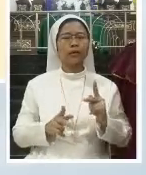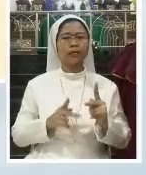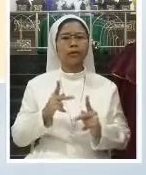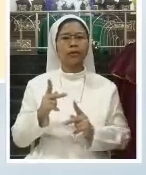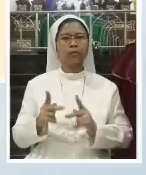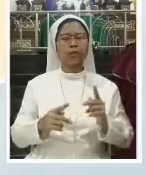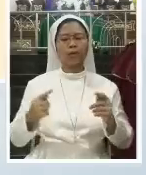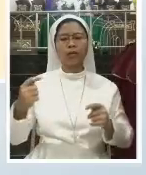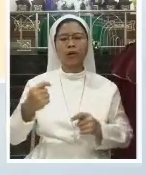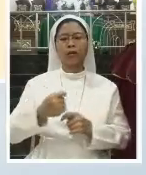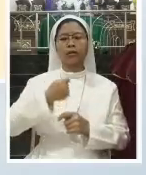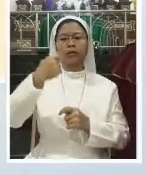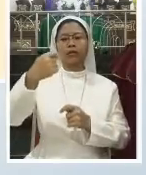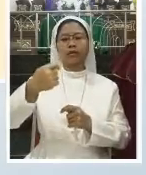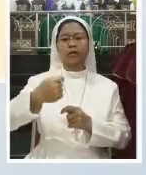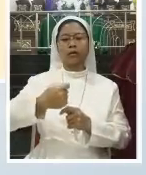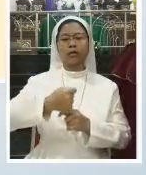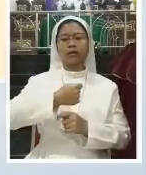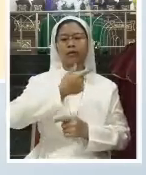nagulog-ulog sako.